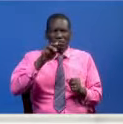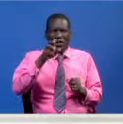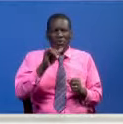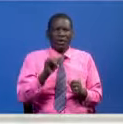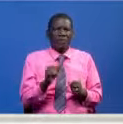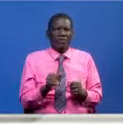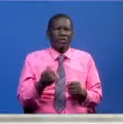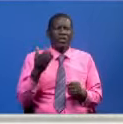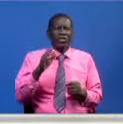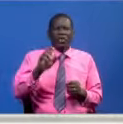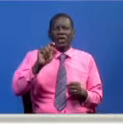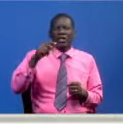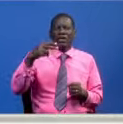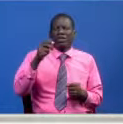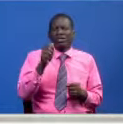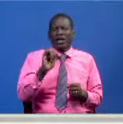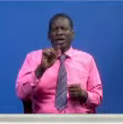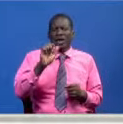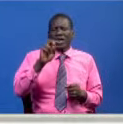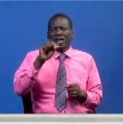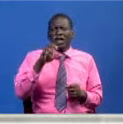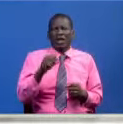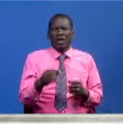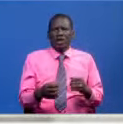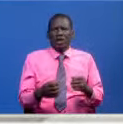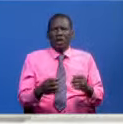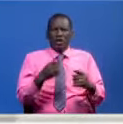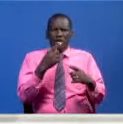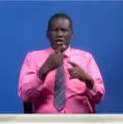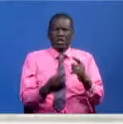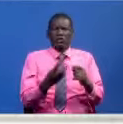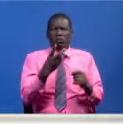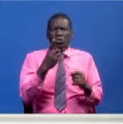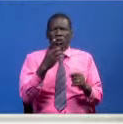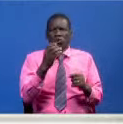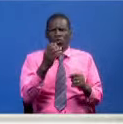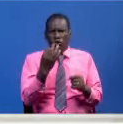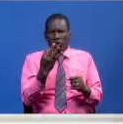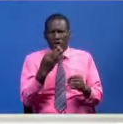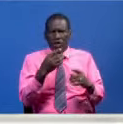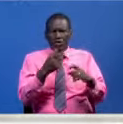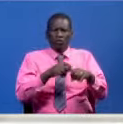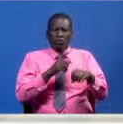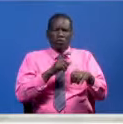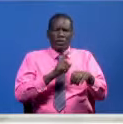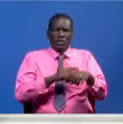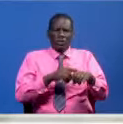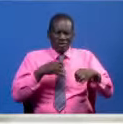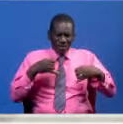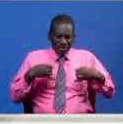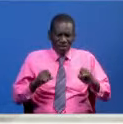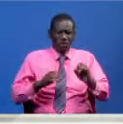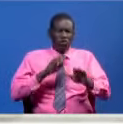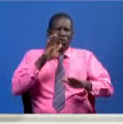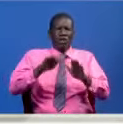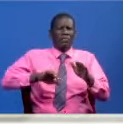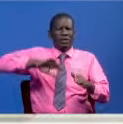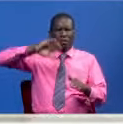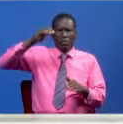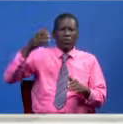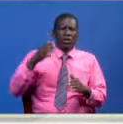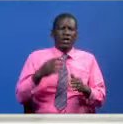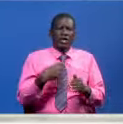kule Thailand. Miaka 103 tangu jaribio la kwanza kukwea mlima huo, inakisiwa kwamba